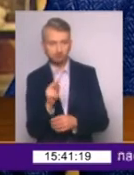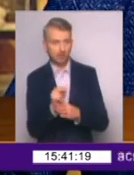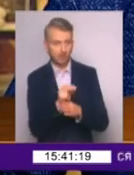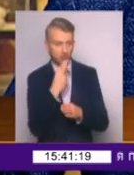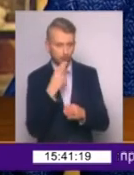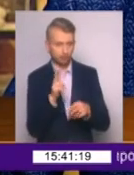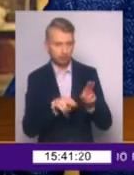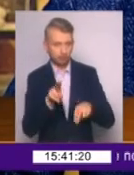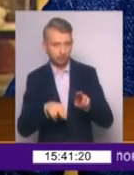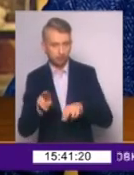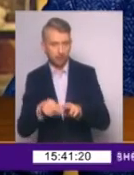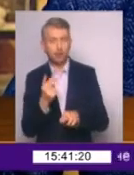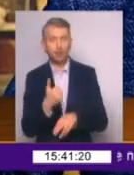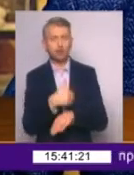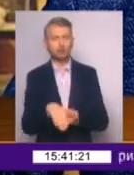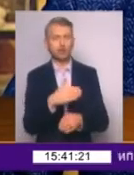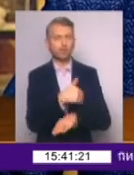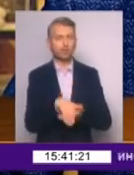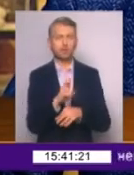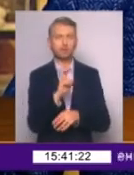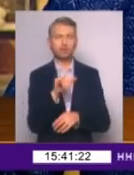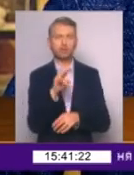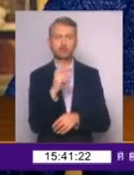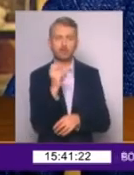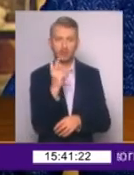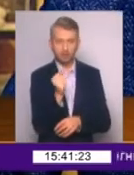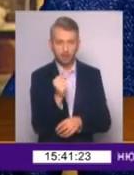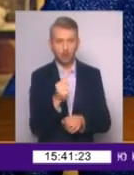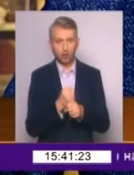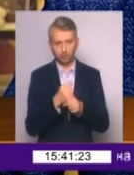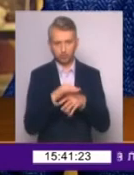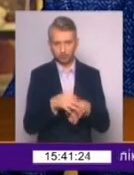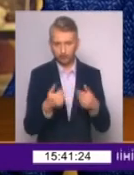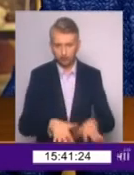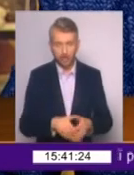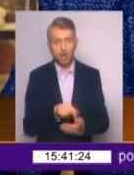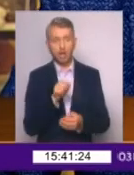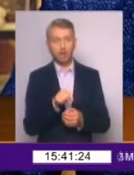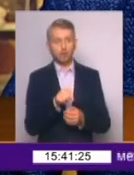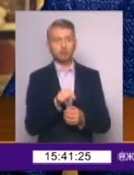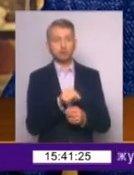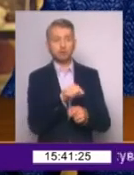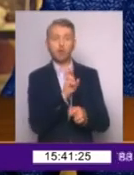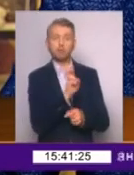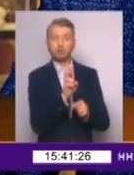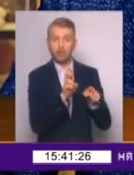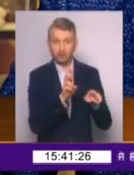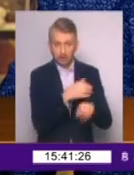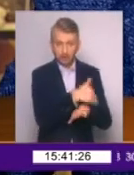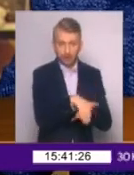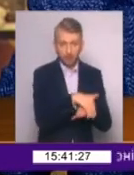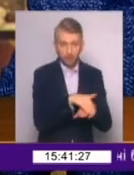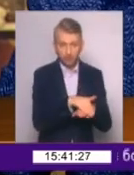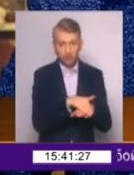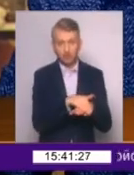Тобто вже дійсно є. Вже є, вже вулиця Будищанська, вона роботи проведені. І вони переходять з Будищанської, ходять і наліво